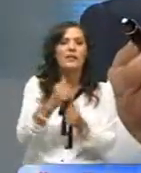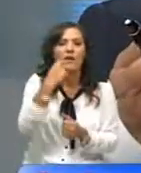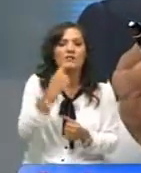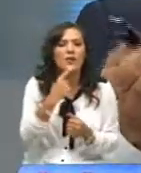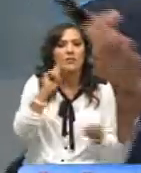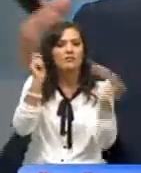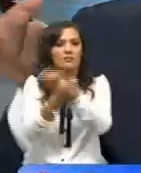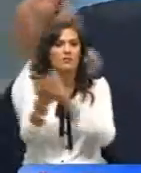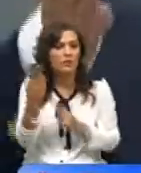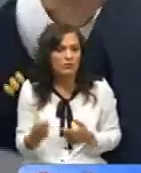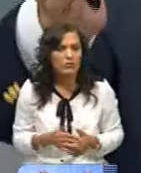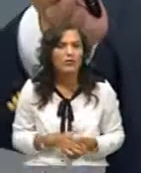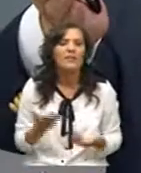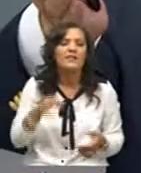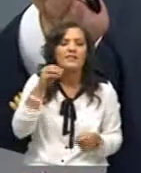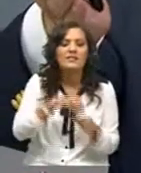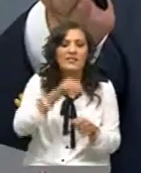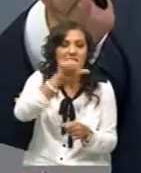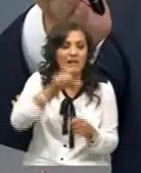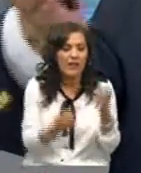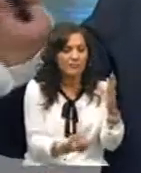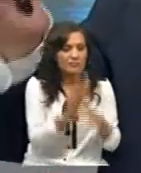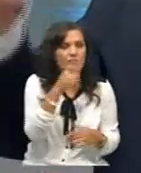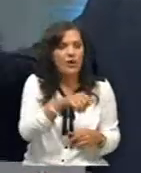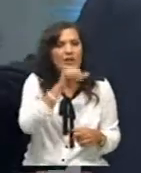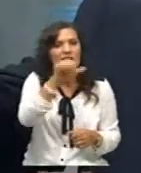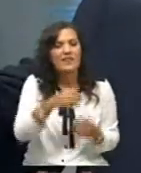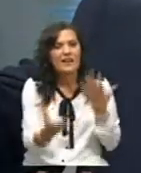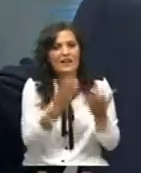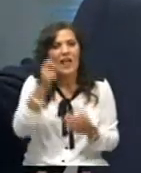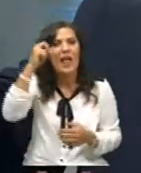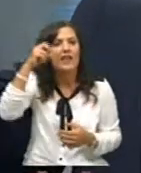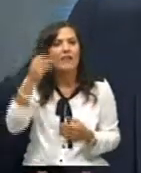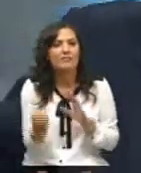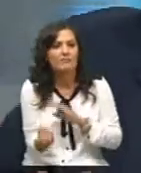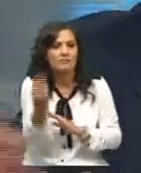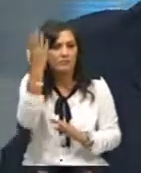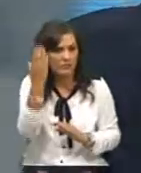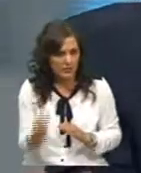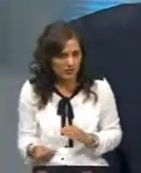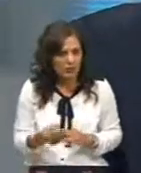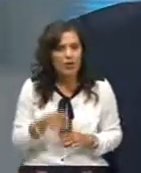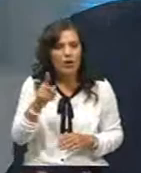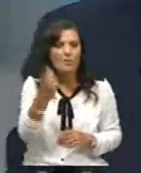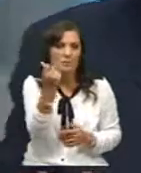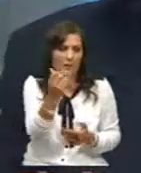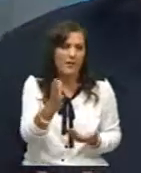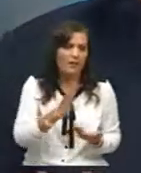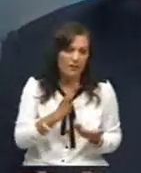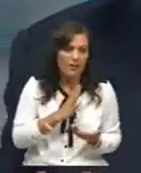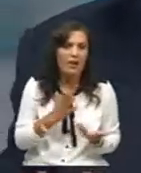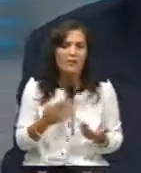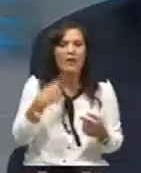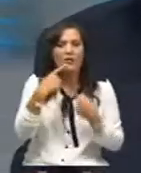dönüyor işte yağ elde ediyorsunuz o yağı yıkıyorsunuz elektrik enerjisi üretiyorsunuz Onun bir bedeli var